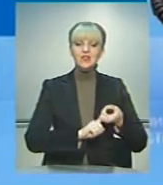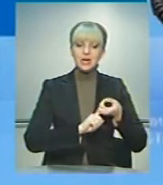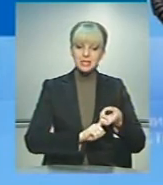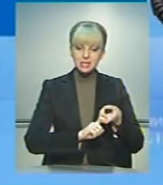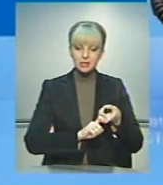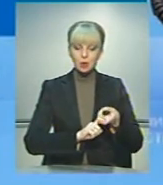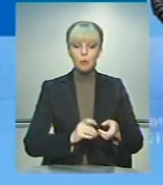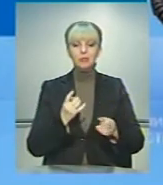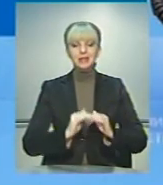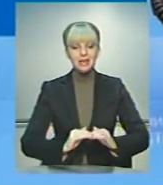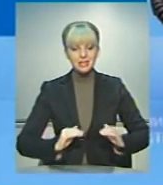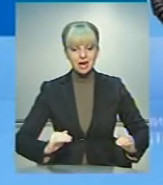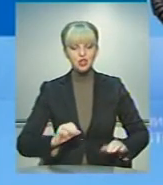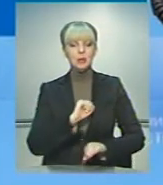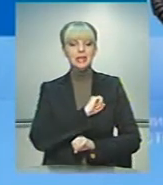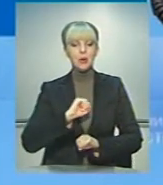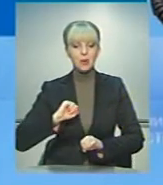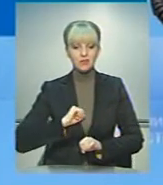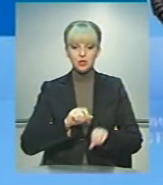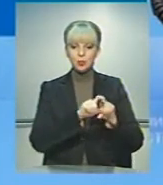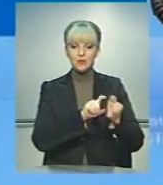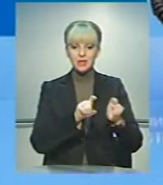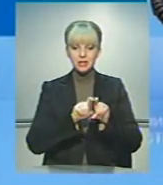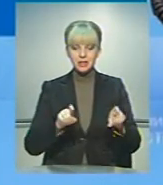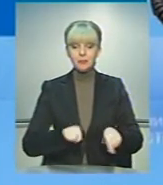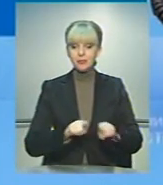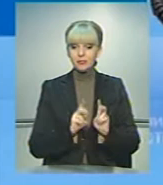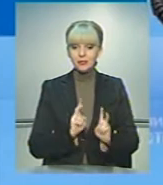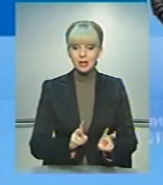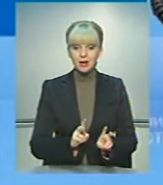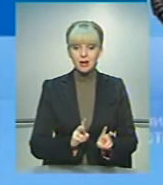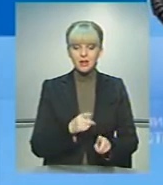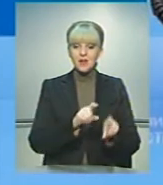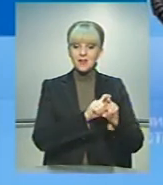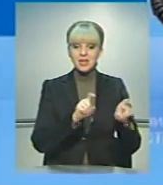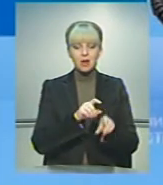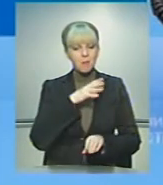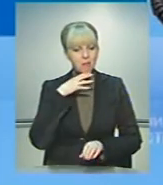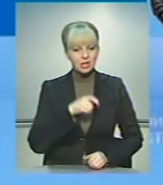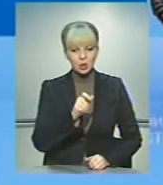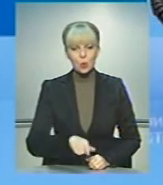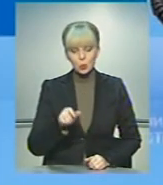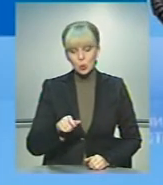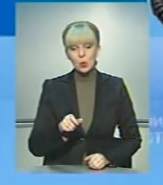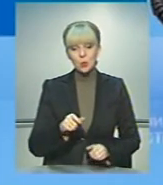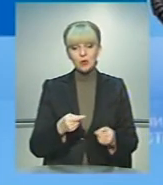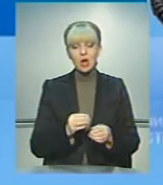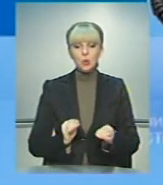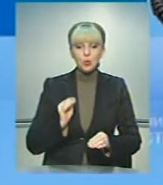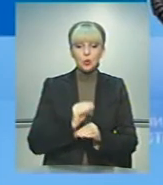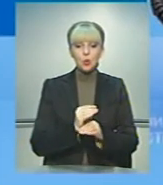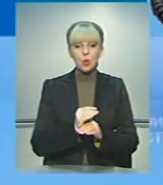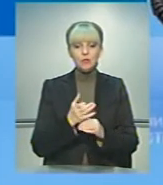інфекційному, дитячому і терапевтичному відділенні. Але так як в цих відділеннях багато людей, відповідно, додатково